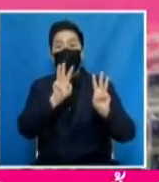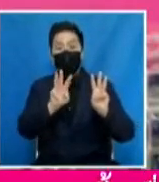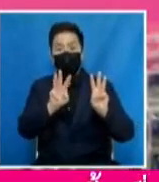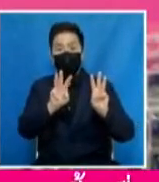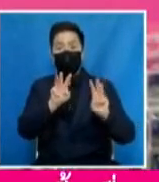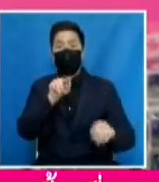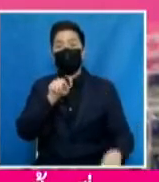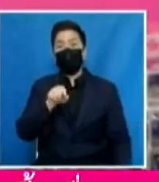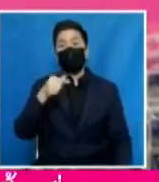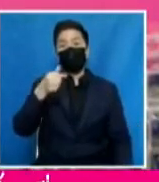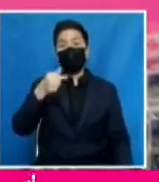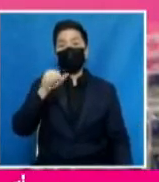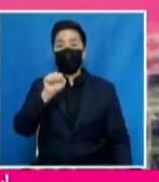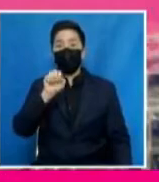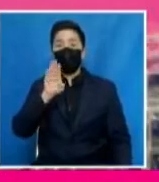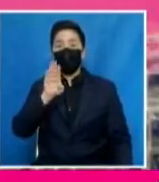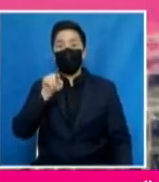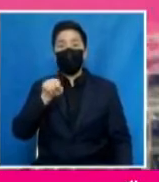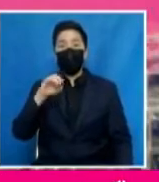น